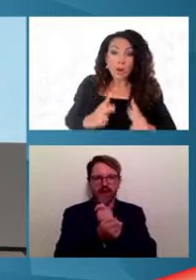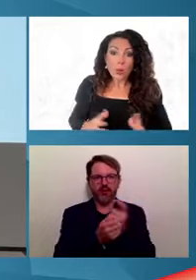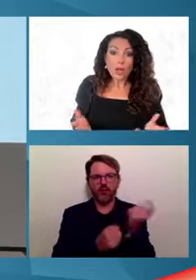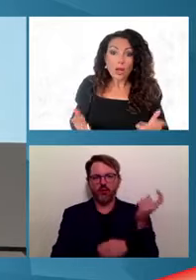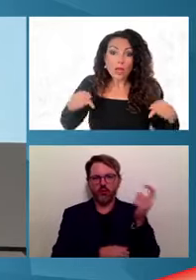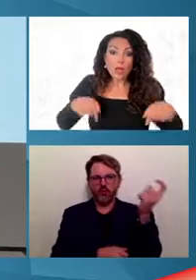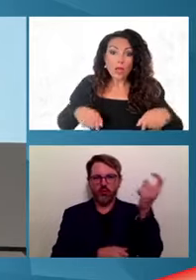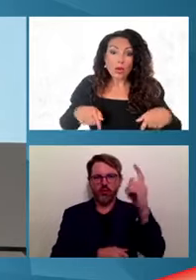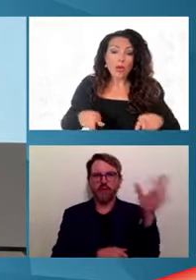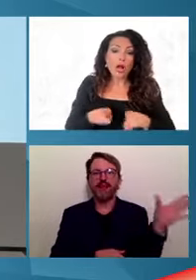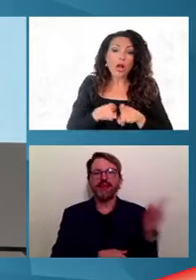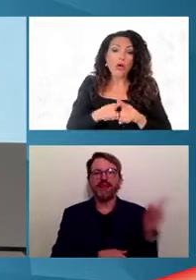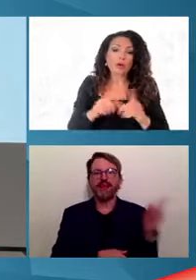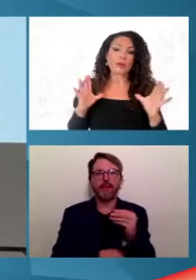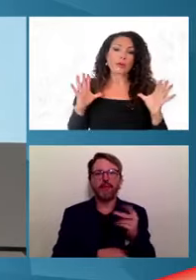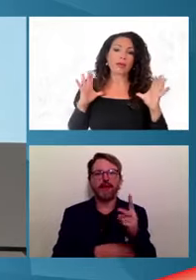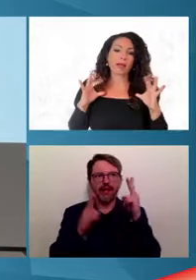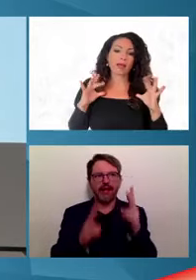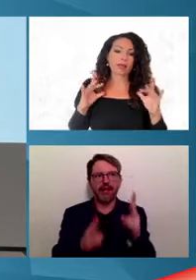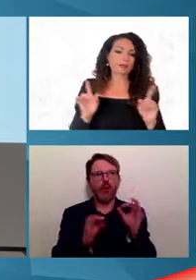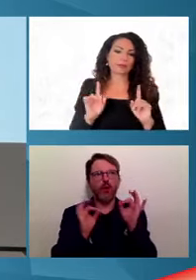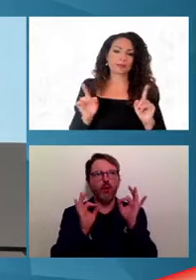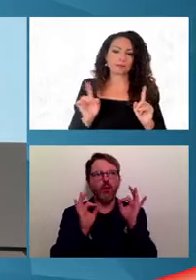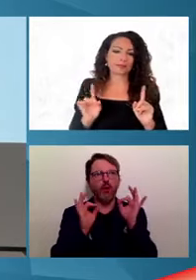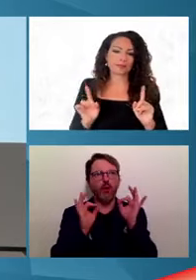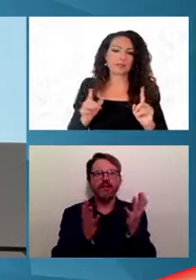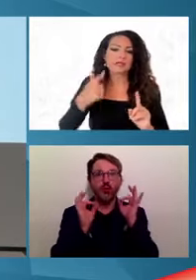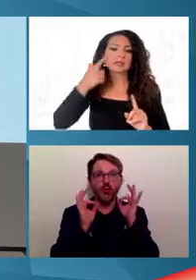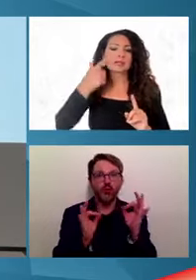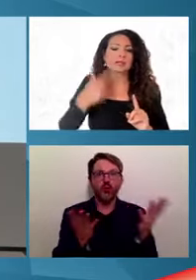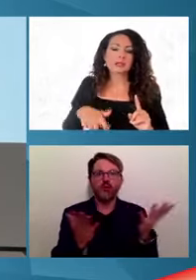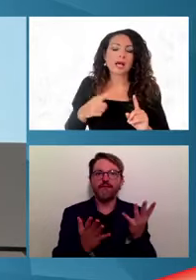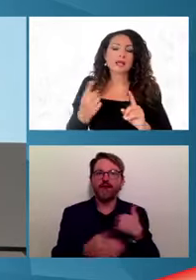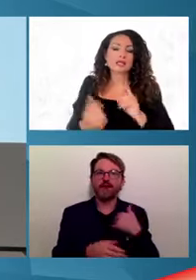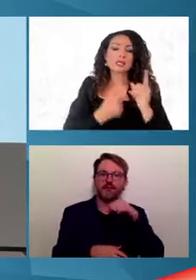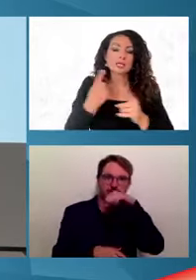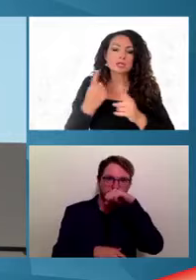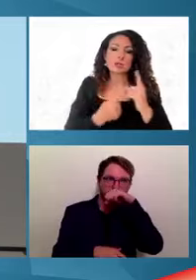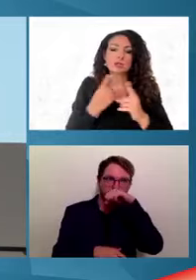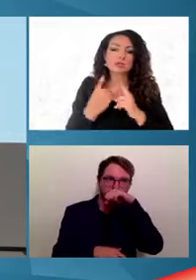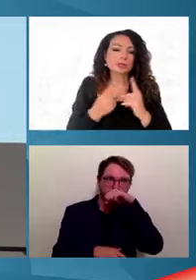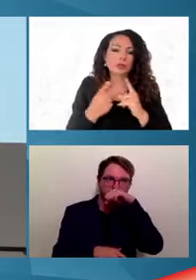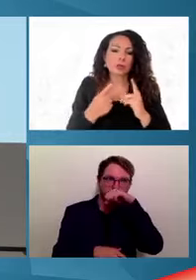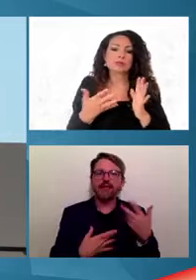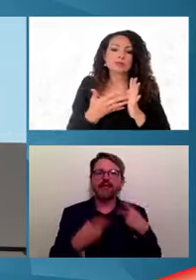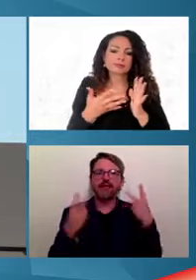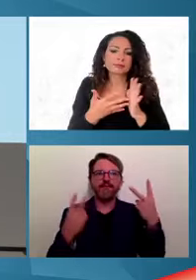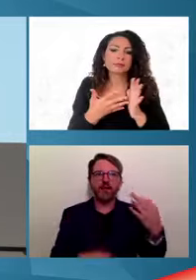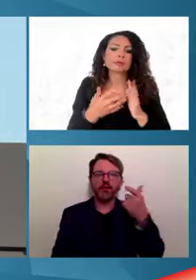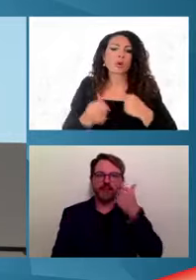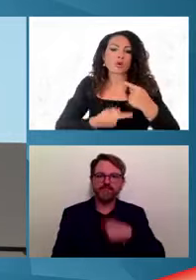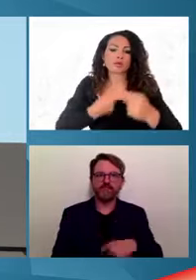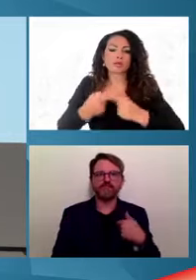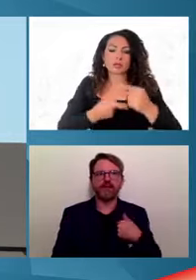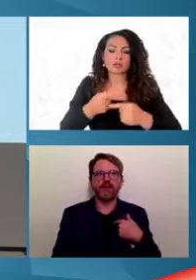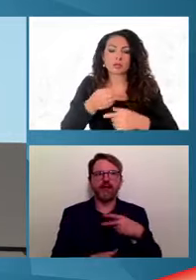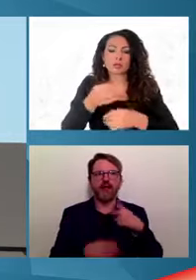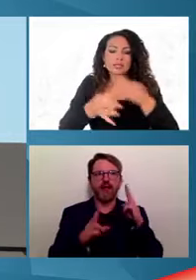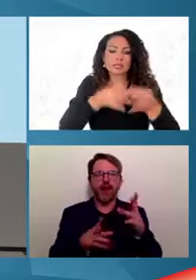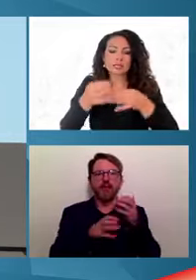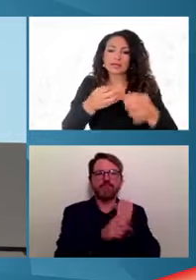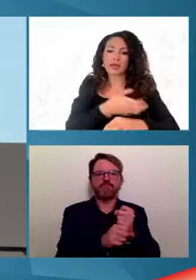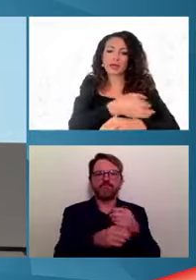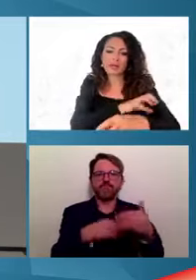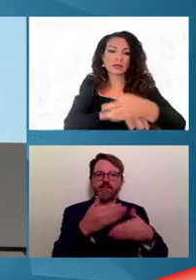um das zu bewahren, was gut und was uns lieb ist. Das, was uns wichtig ist in Südtirol. Was wir uns als Südtirolerinnen und